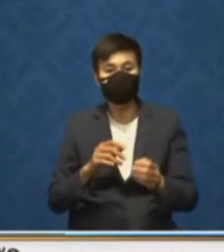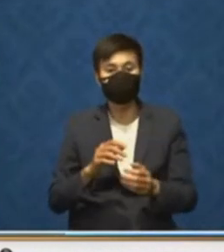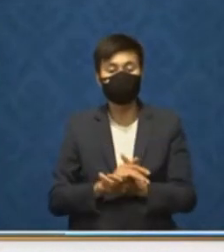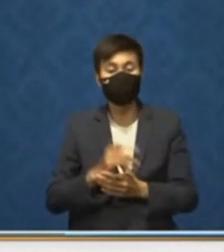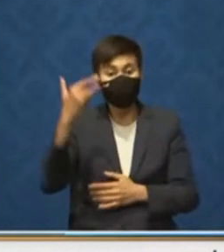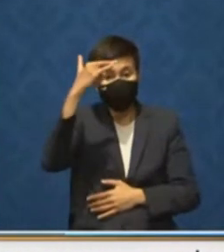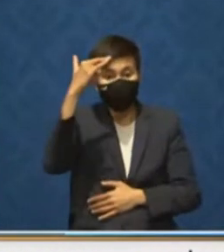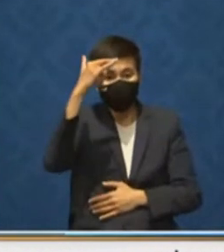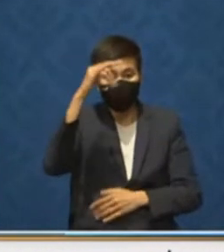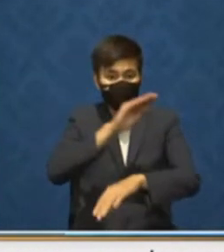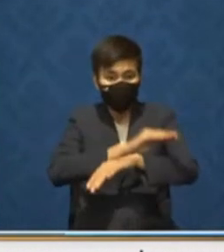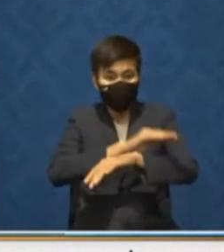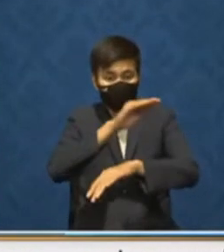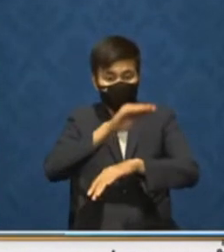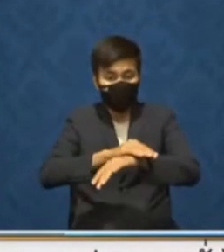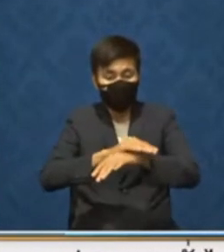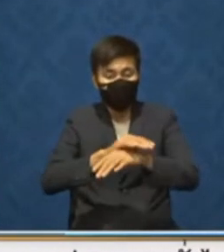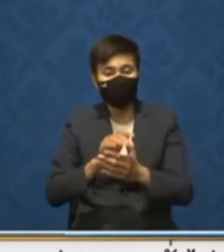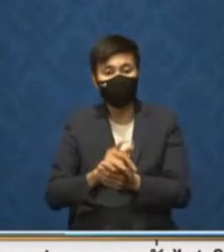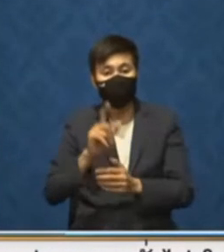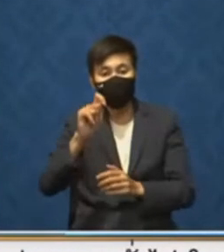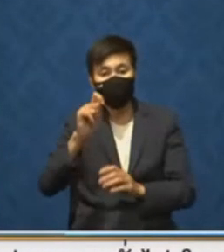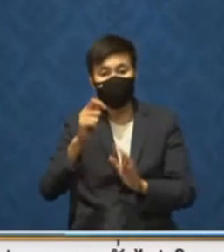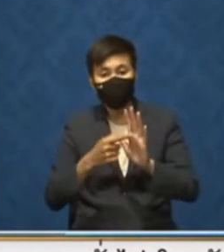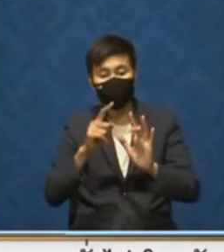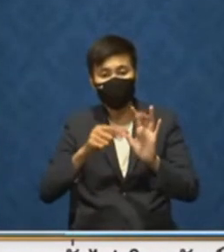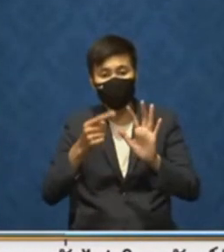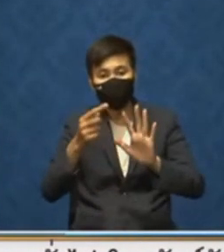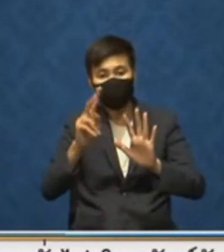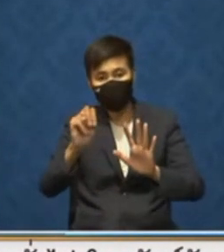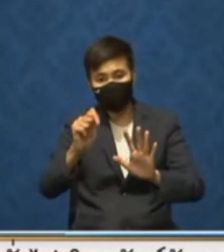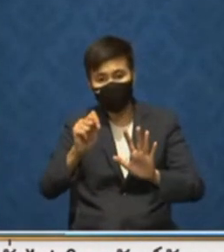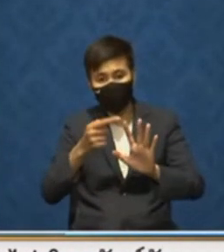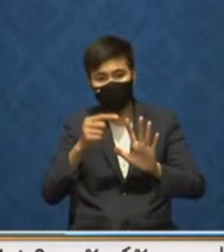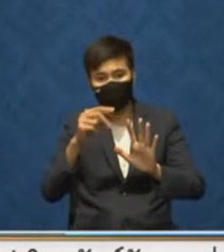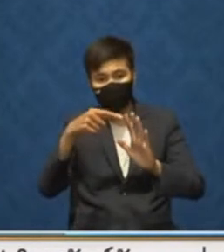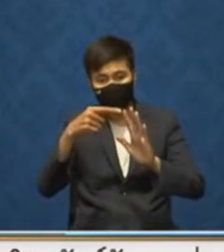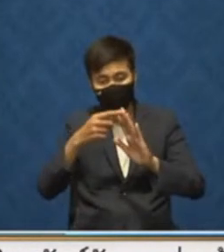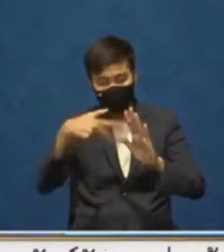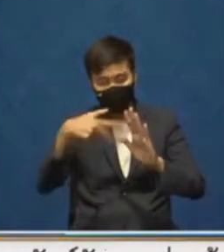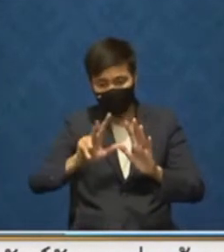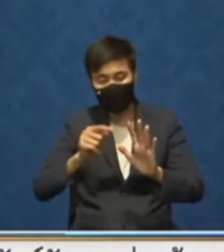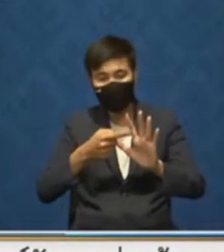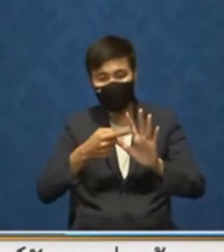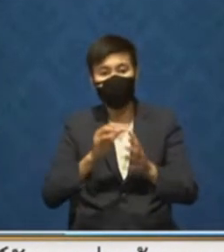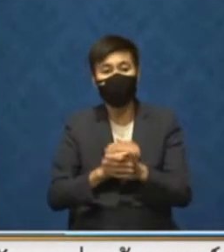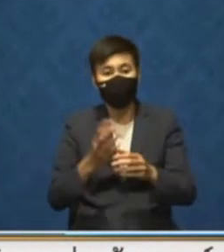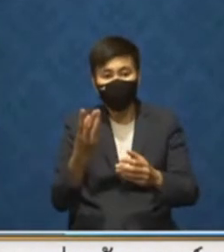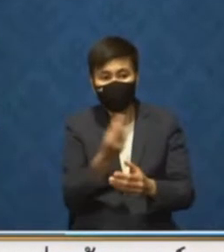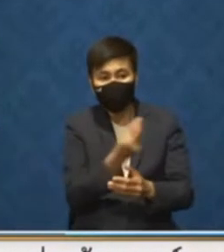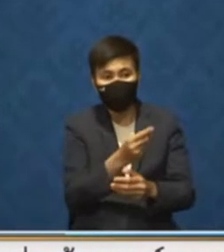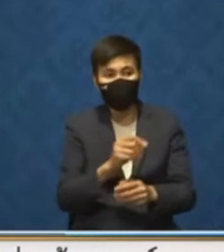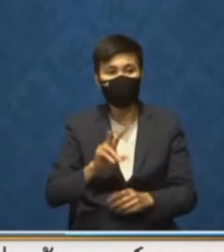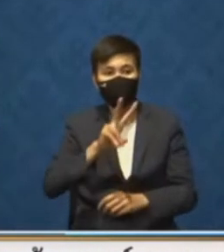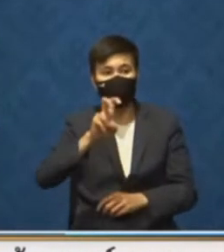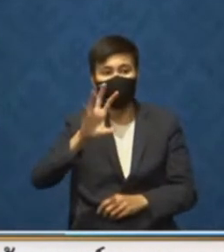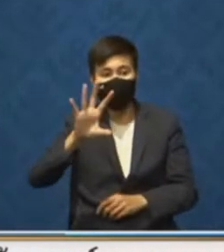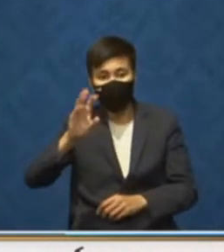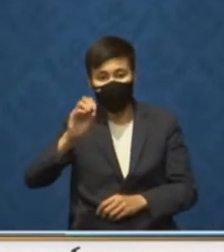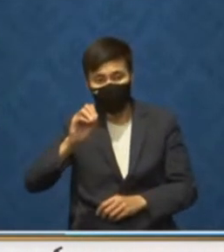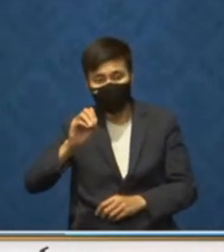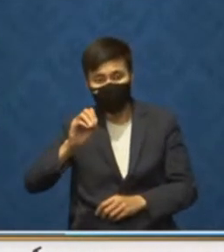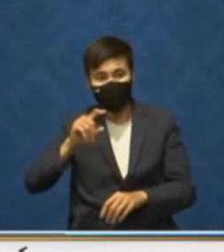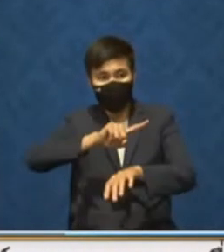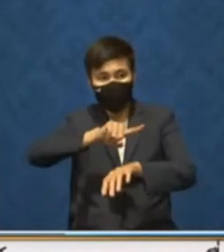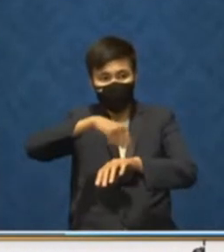อุ่ตะเภาเชื่อมกรุงเทพฯไปถึง AC 220กิโลเมตรความเร็วสูงสุด 250เมตรต่อชั่วโมงการที่ติด